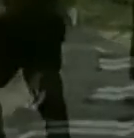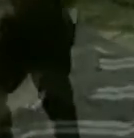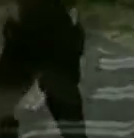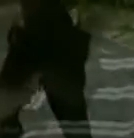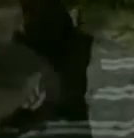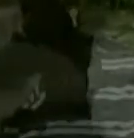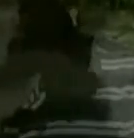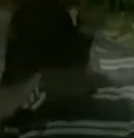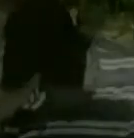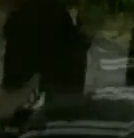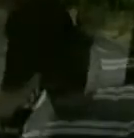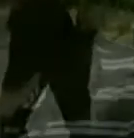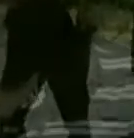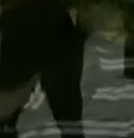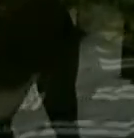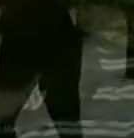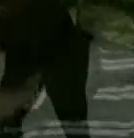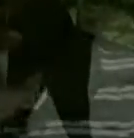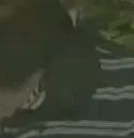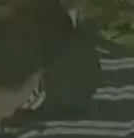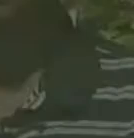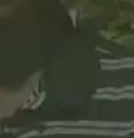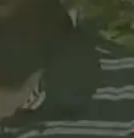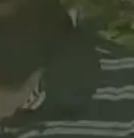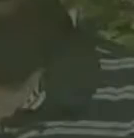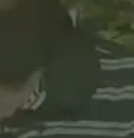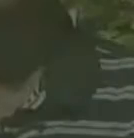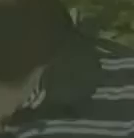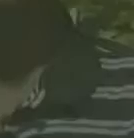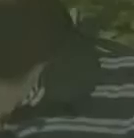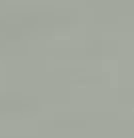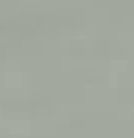ተመኘሁኝ ብችል ስትይ